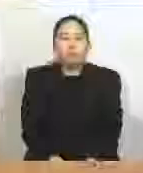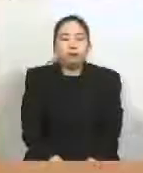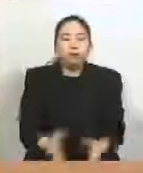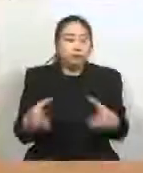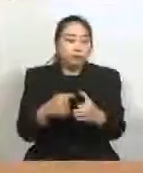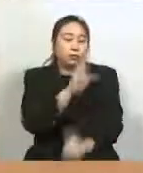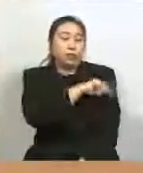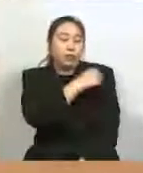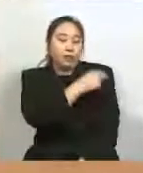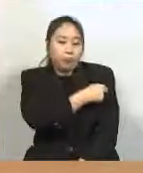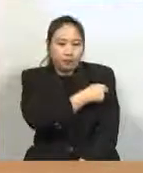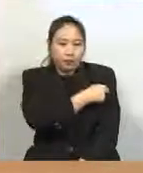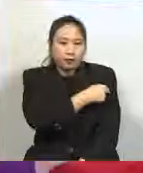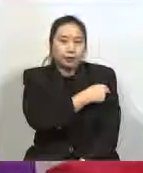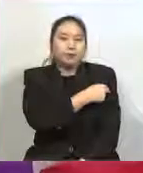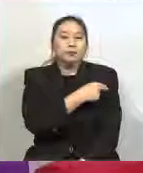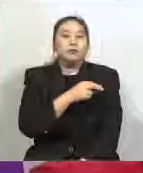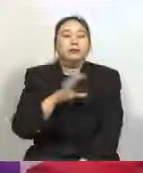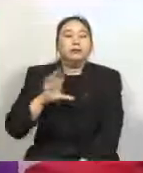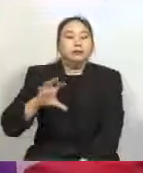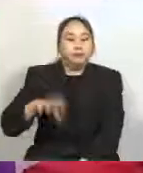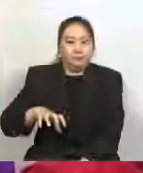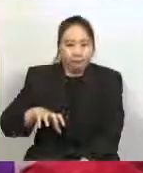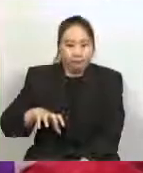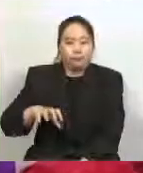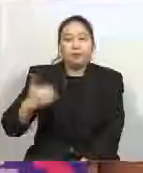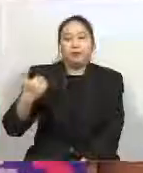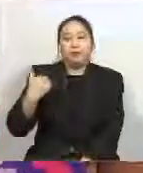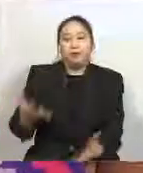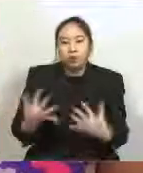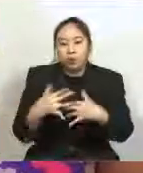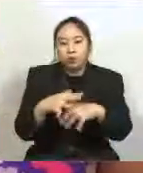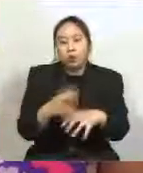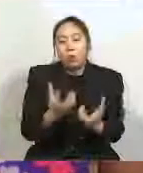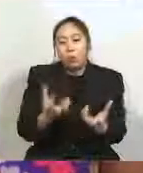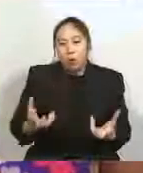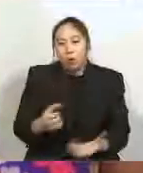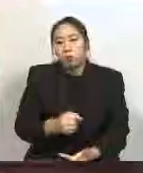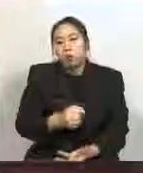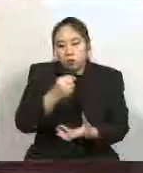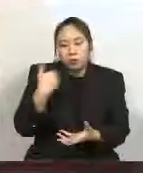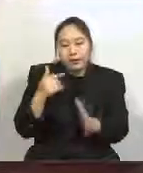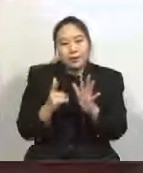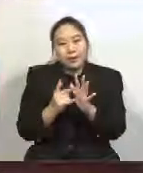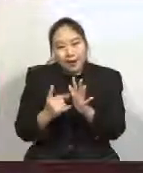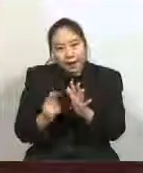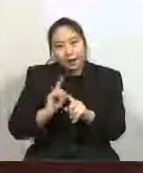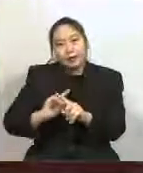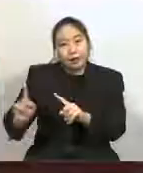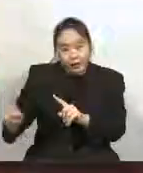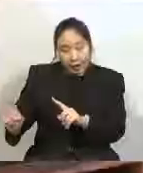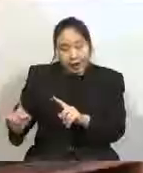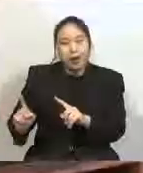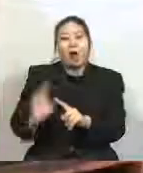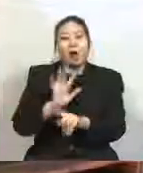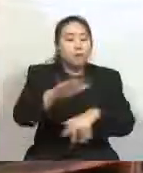ทีมคณะแพทย์จาก Medicare Clinic ก็ได้ร่วมมอบถุงยังชีพพร้อมชุดยารักษาโรคให้กับประชาชนที่ประส